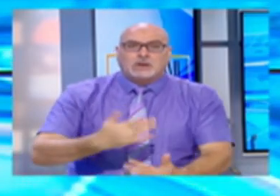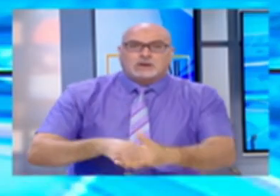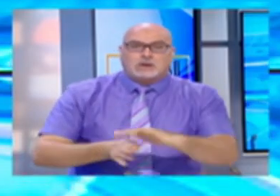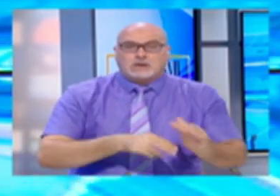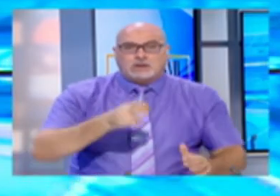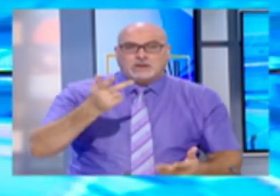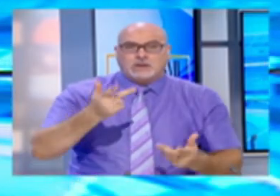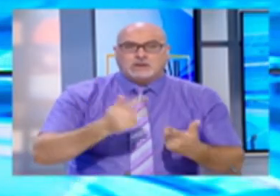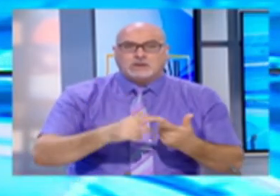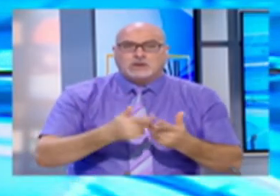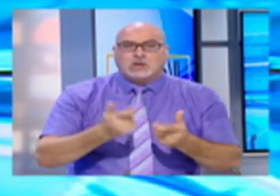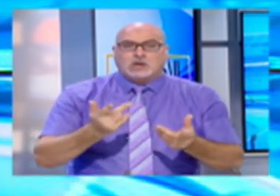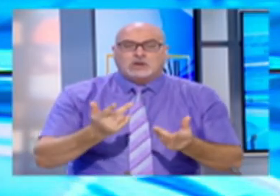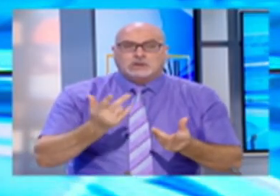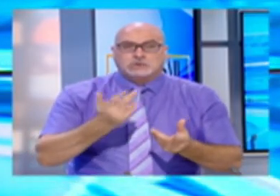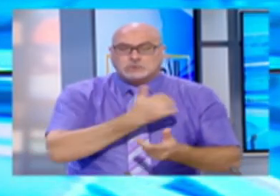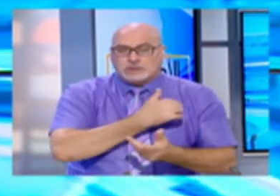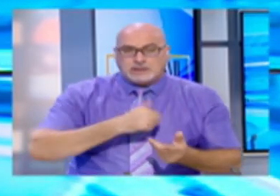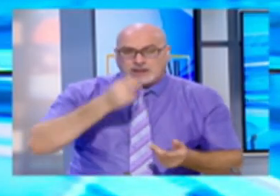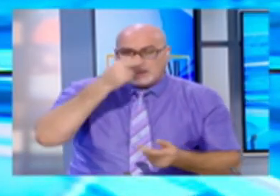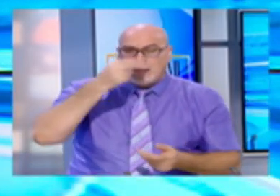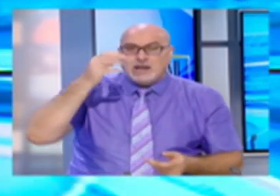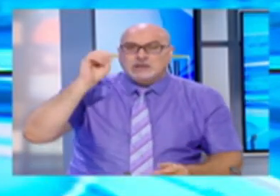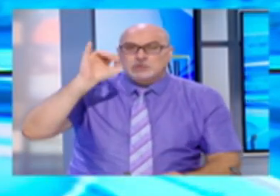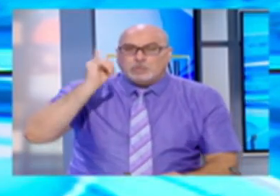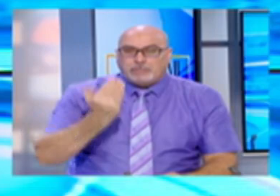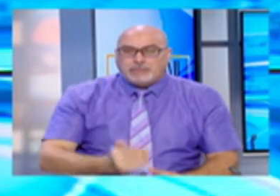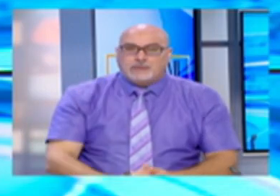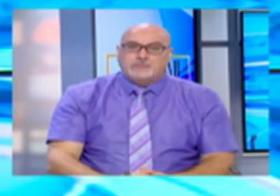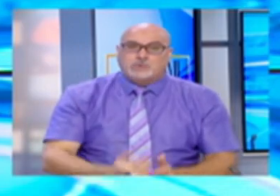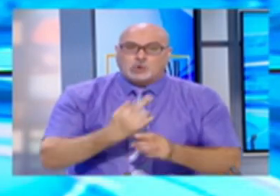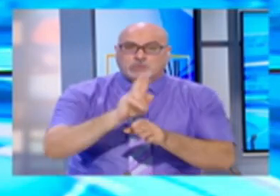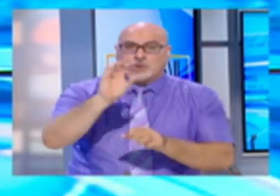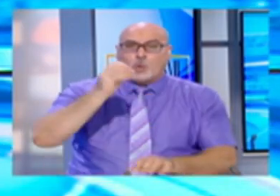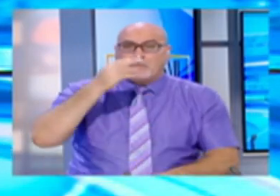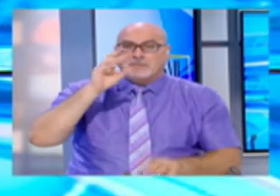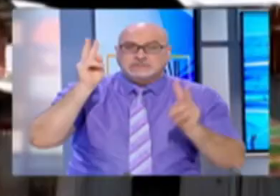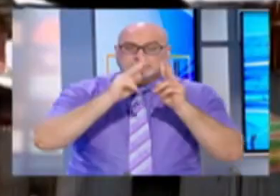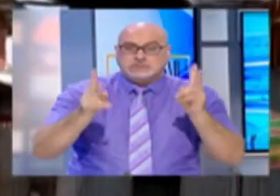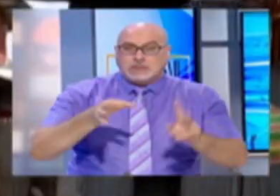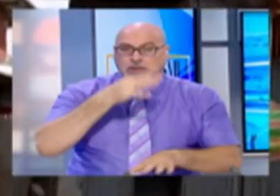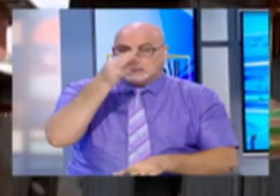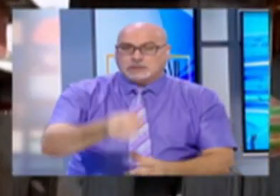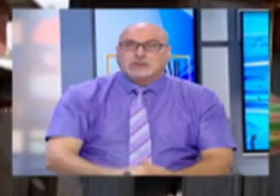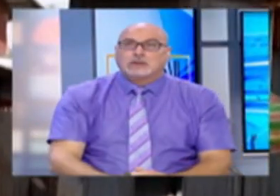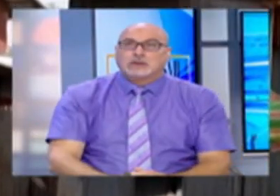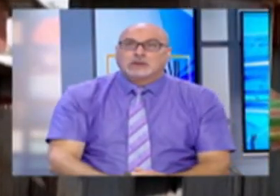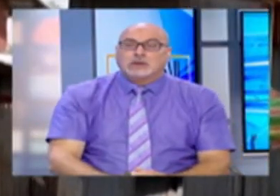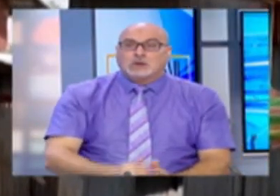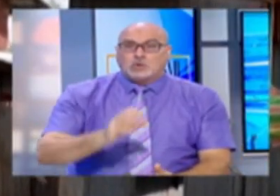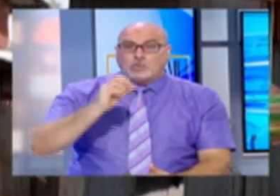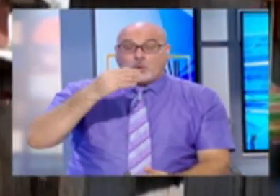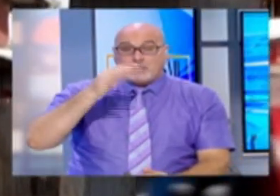وعن الوضع الصحي في إثيوبيا، صرح المتحدث باسم منظمة الصحة العالمية أن المنظمة